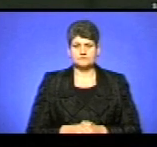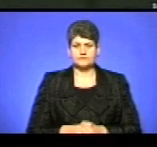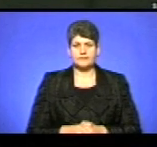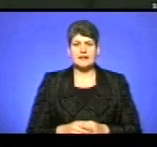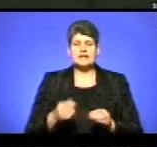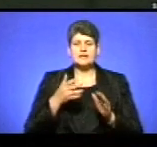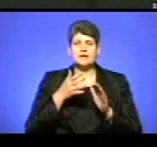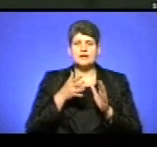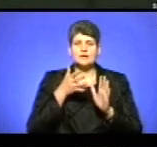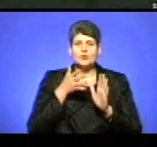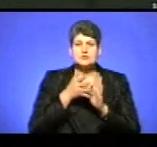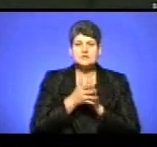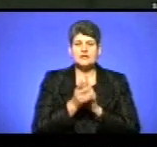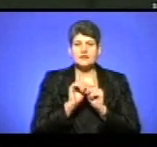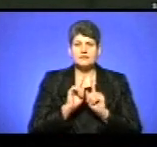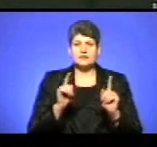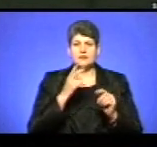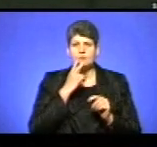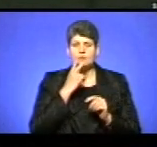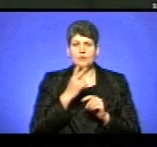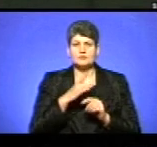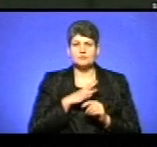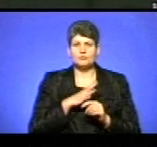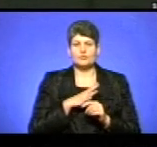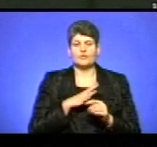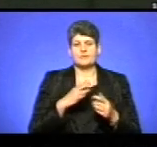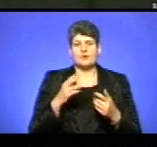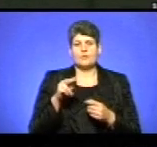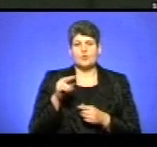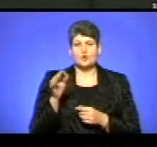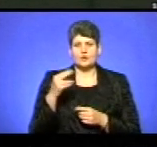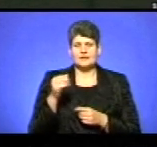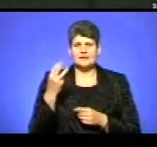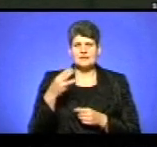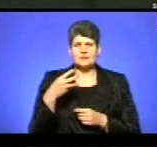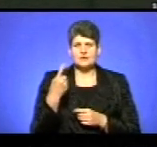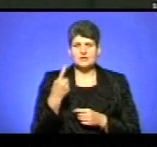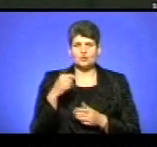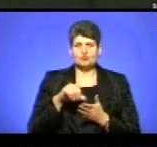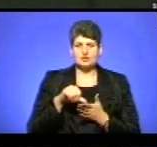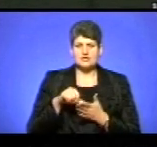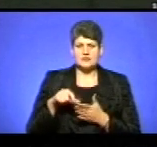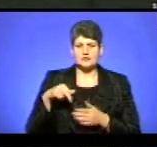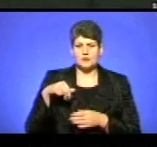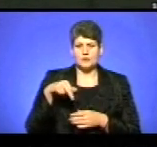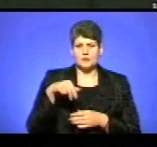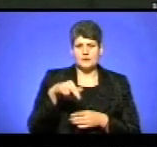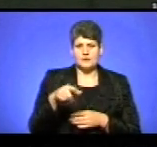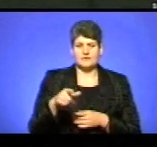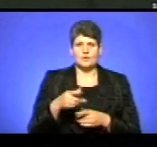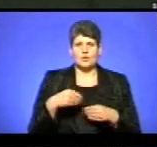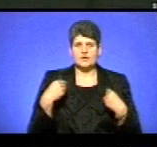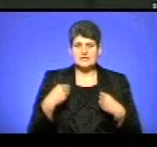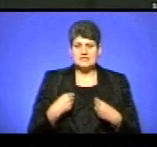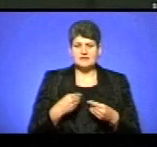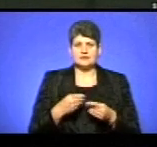Інклюзивний показ мод відбувся у концерт-холі Подоляни у Тернополі. 31 учасник дефілював одязі від тернопільських виробників,